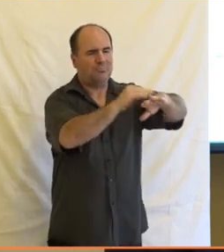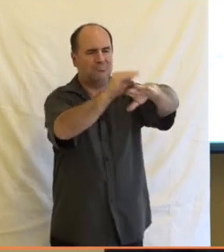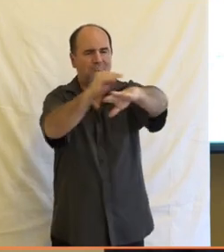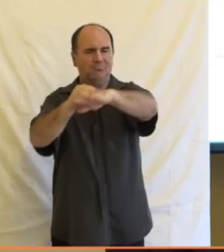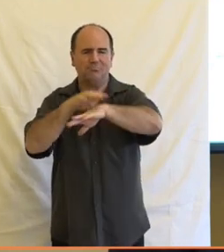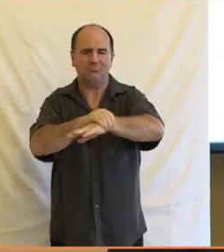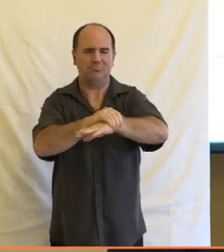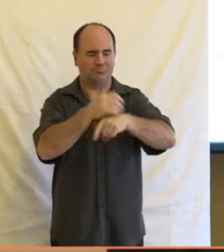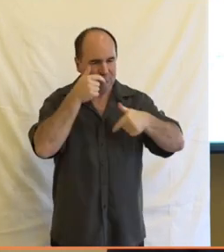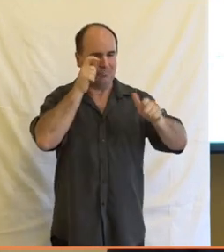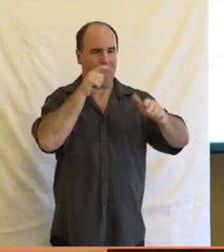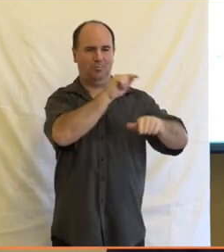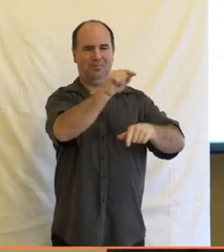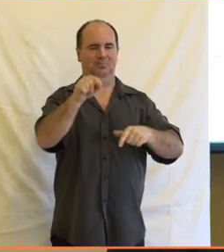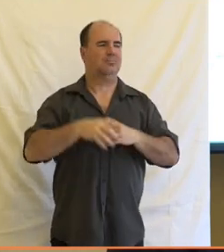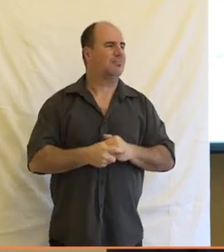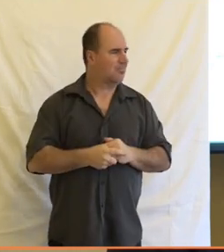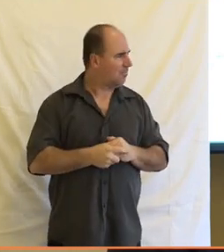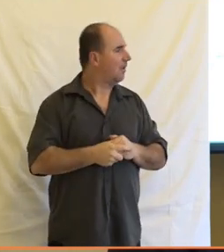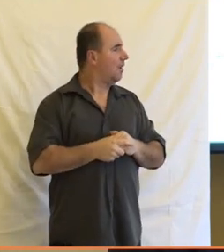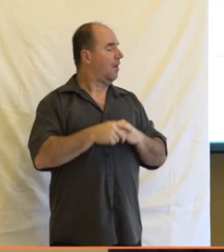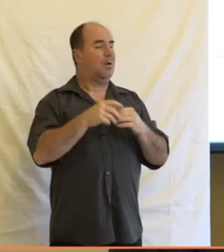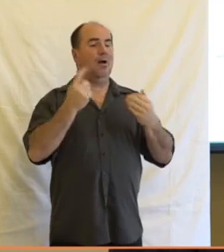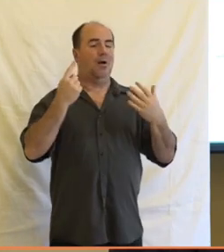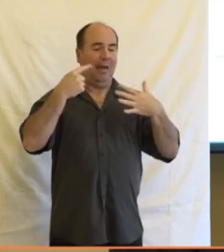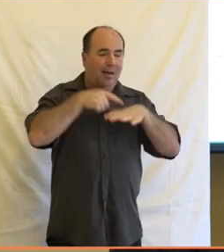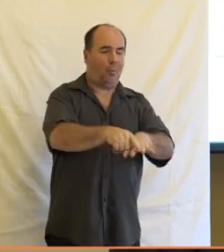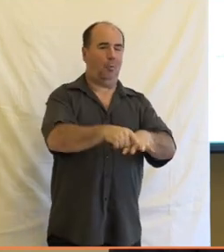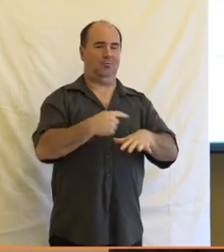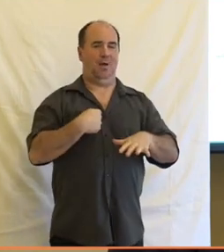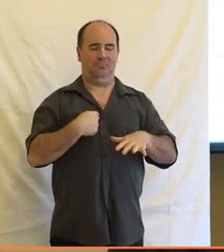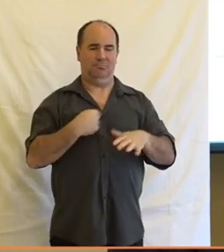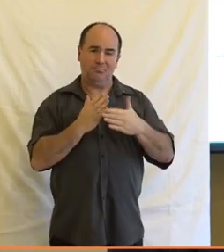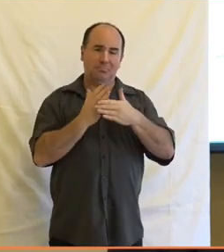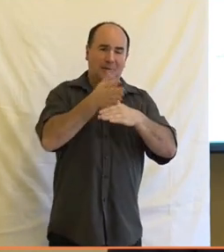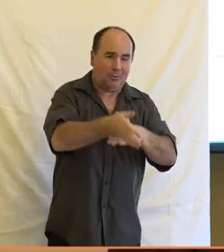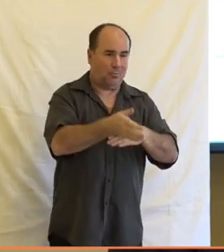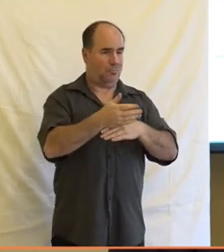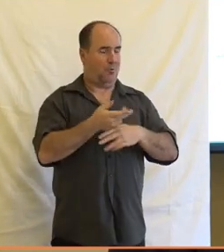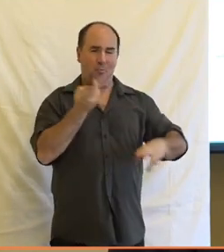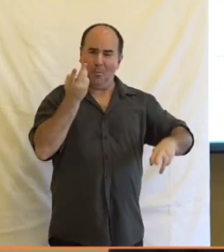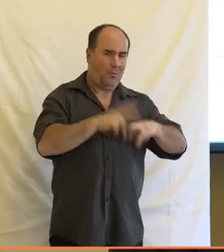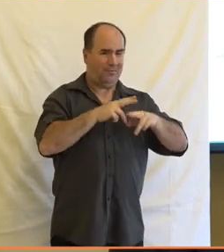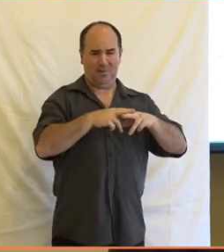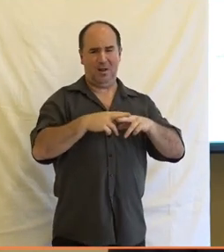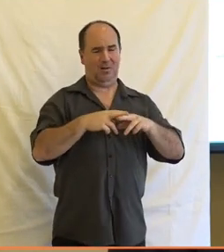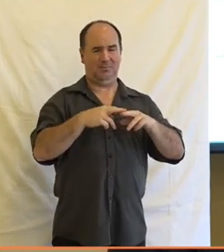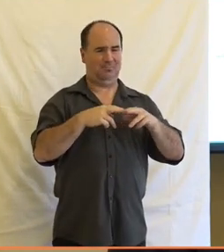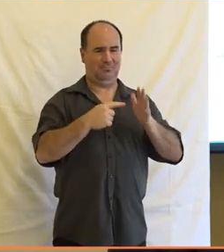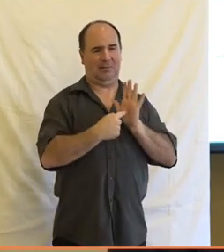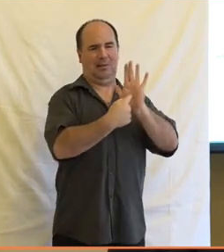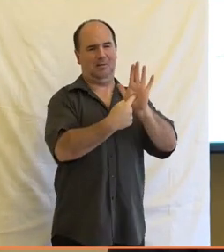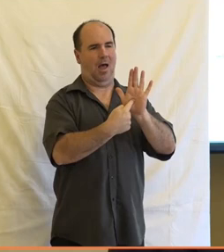přístupnosti, inkluze, univerzálního designu vlastně dokázali lidé správně uchopit a dokázali to